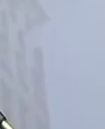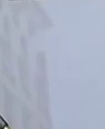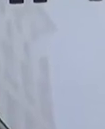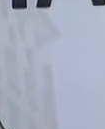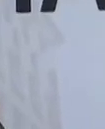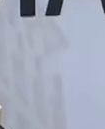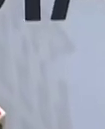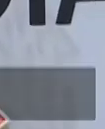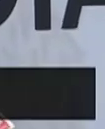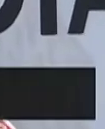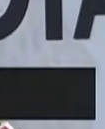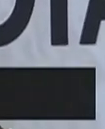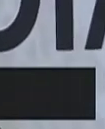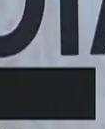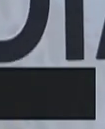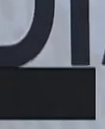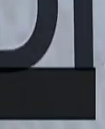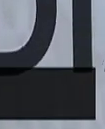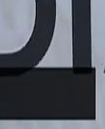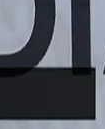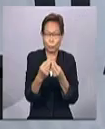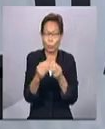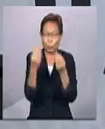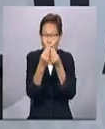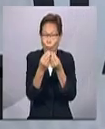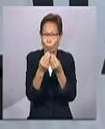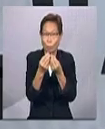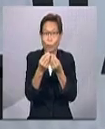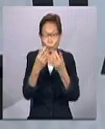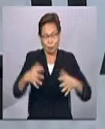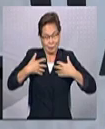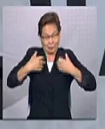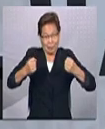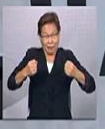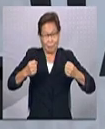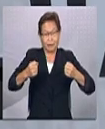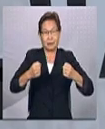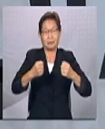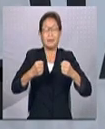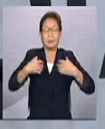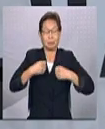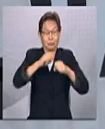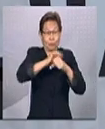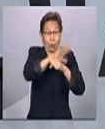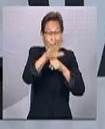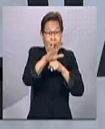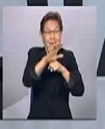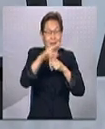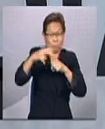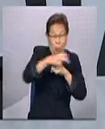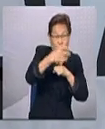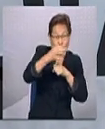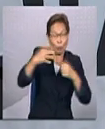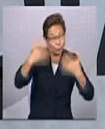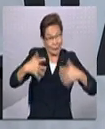ini. Ini menjadikan jumlah kumulatif kes yang telah pulih sepenuhnya daripada jangkitan COVID-19 dan telah